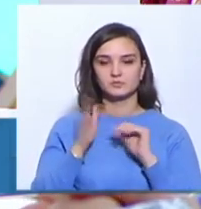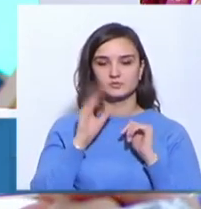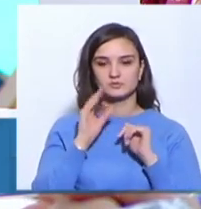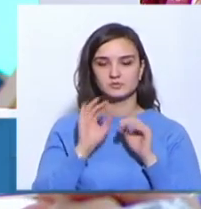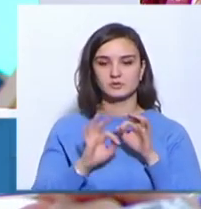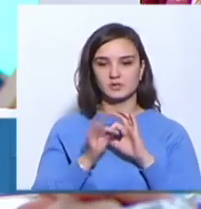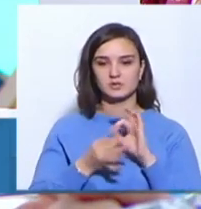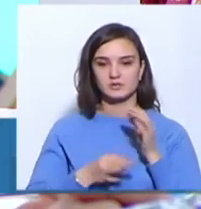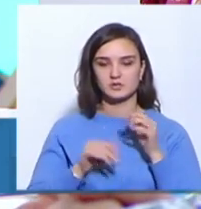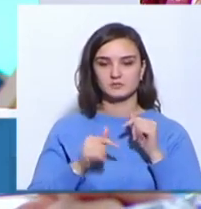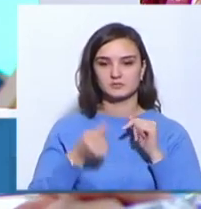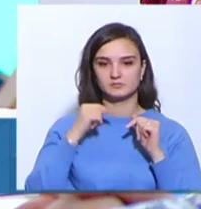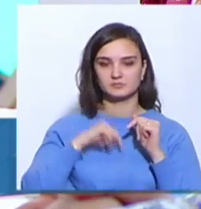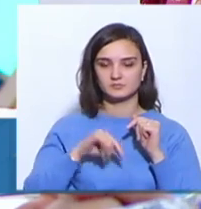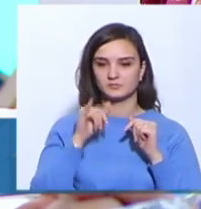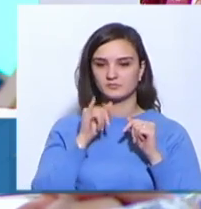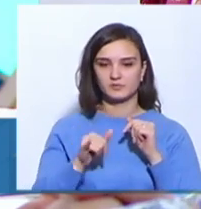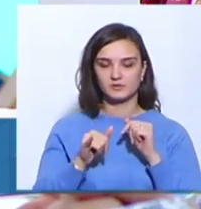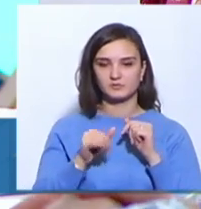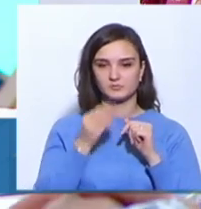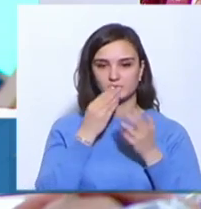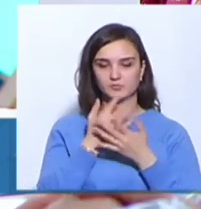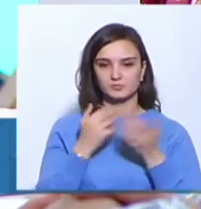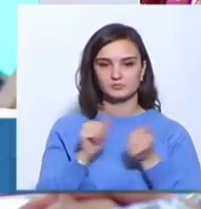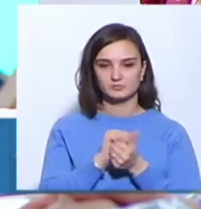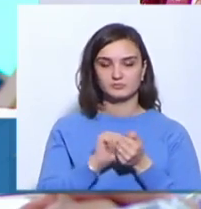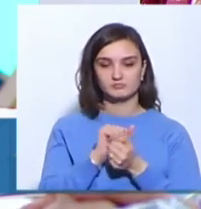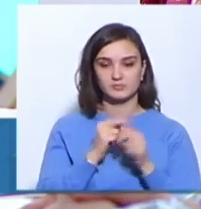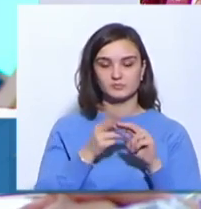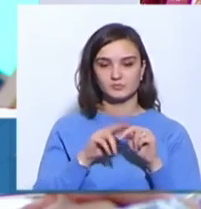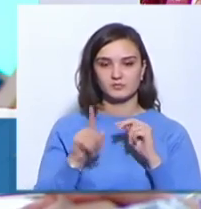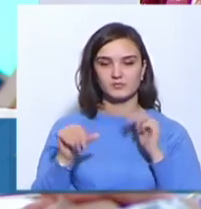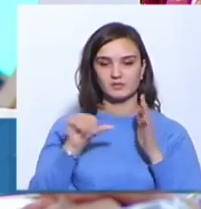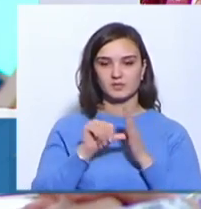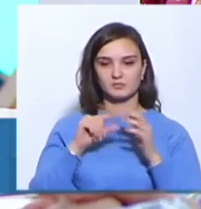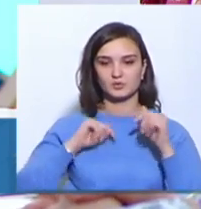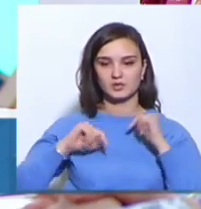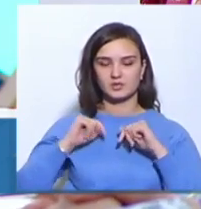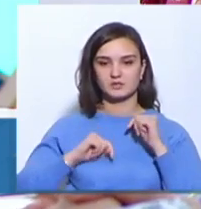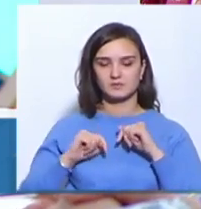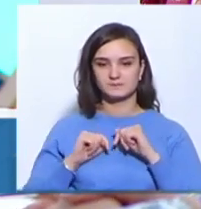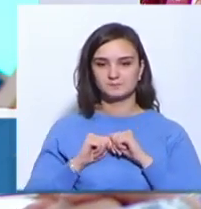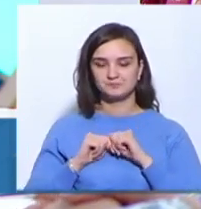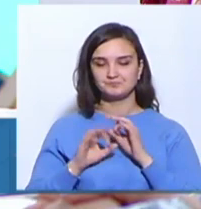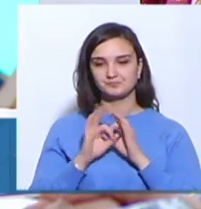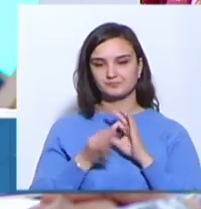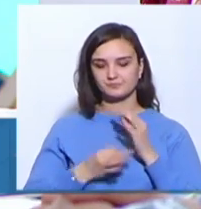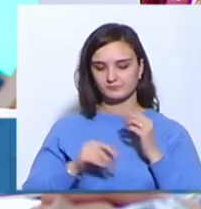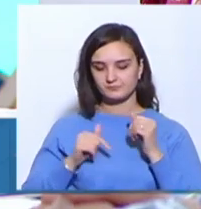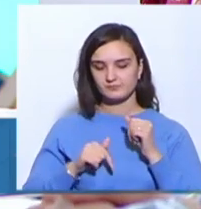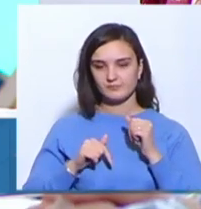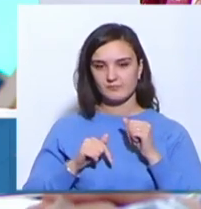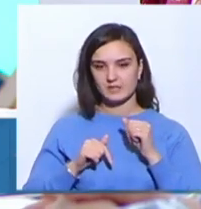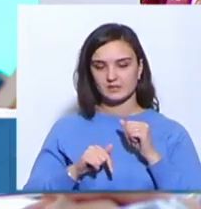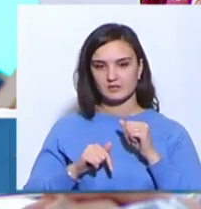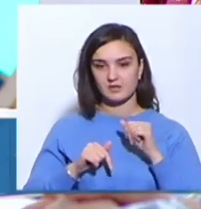როდესაც ნაწლავის გზით სათანადოდ ვერ ვატარებთ პროდუქტებს და ასეთ შემთხვევაში ვეხმარებით ორგანიზმს ნაწლავის გვერდის